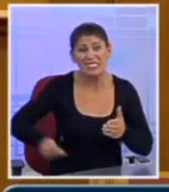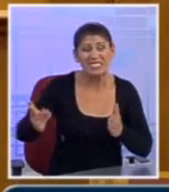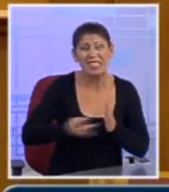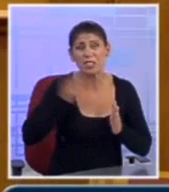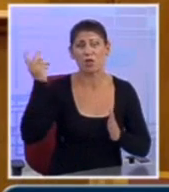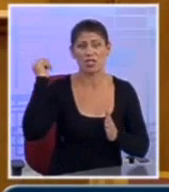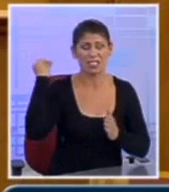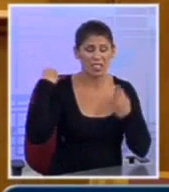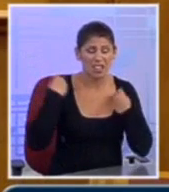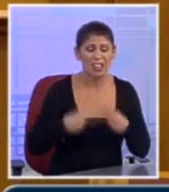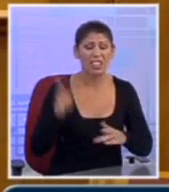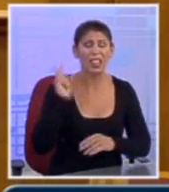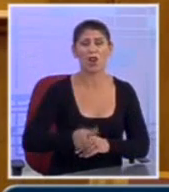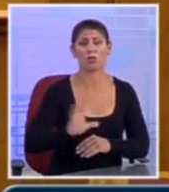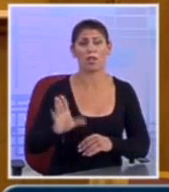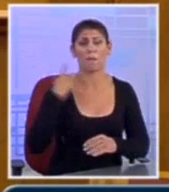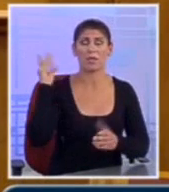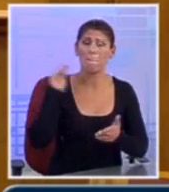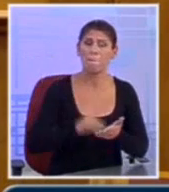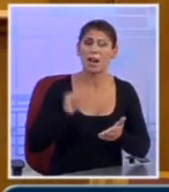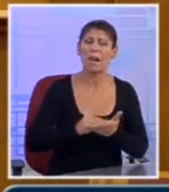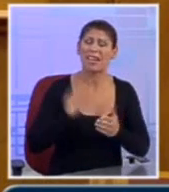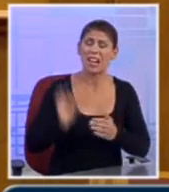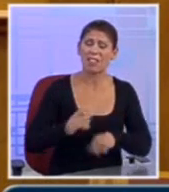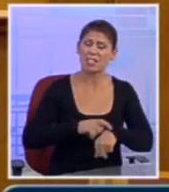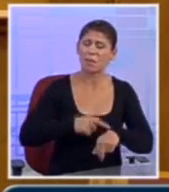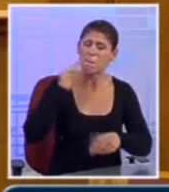το γνωρίζετε, θα το επαναλαμβάνουμε σε κάθε στιγμή.